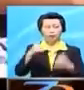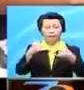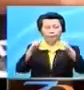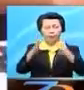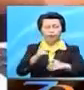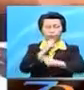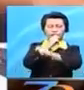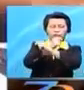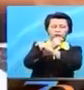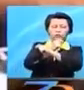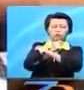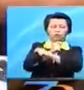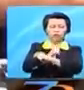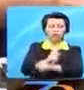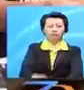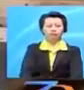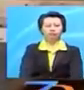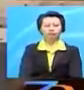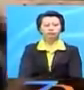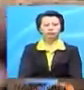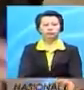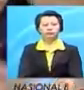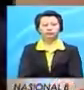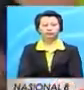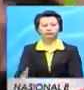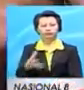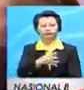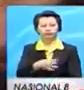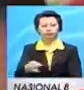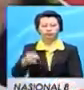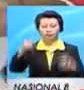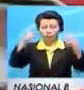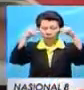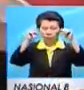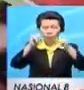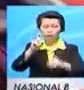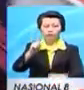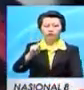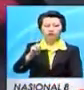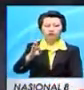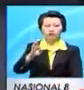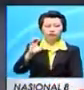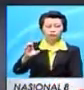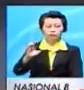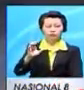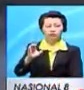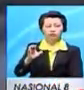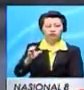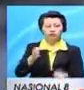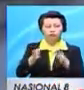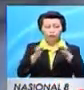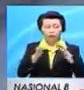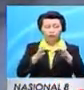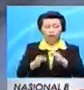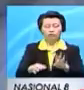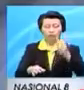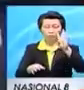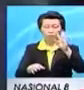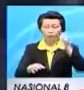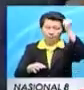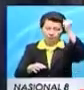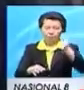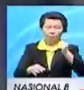pemain pertahanan Maiga Abdul Laib. Sementara itu, menurut Presiden TFC, Muhammad Isa Cik Arifin menjelaskan 4 buah